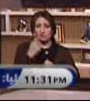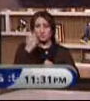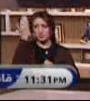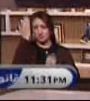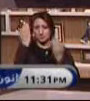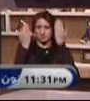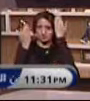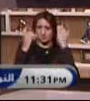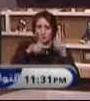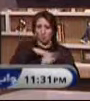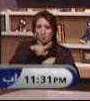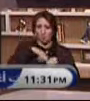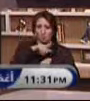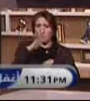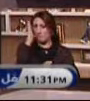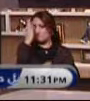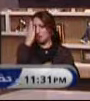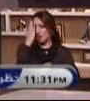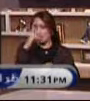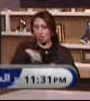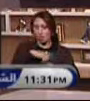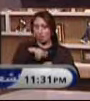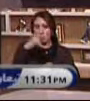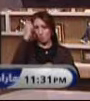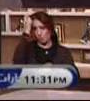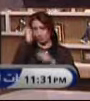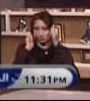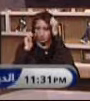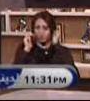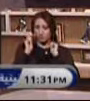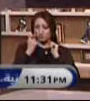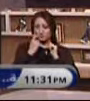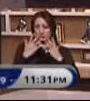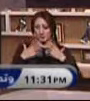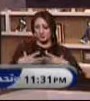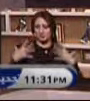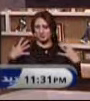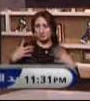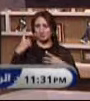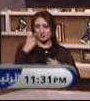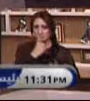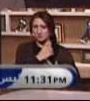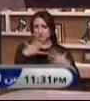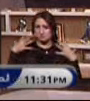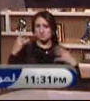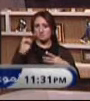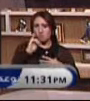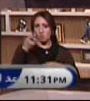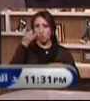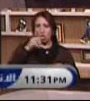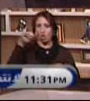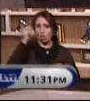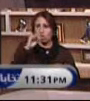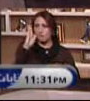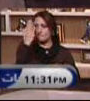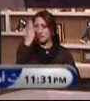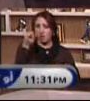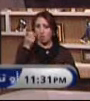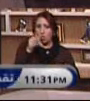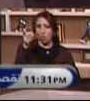رب والله لو كان الأمر بيدي لاستجبت له. بشر بحن. قال يا كريمي ما دخلت